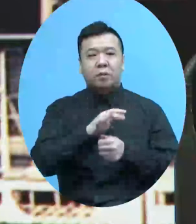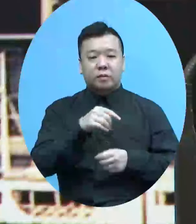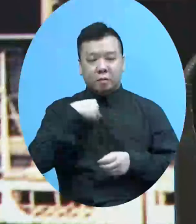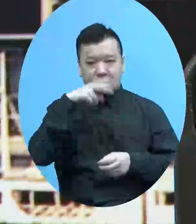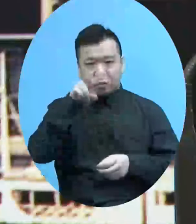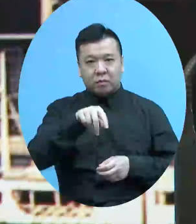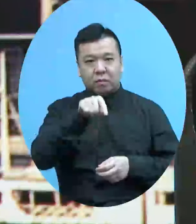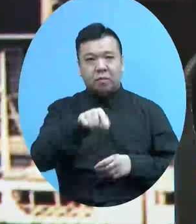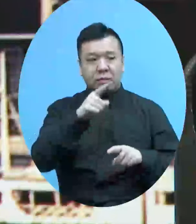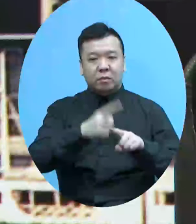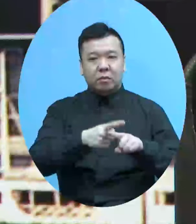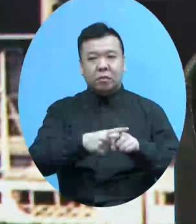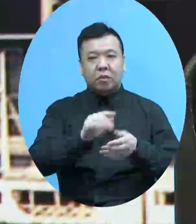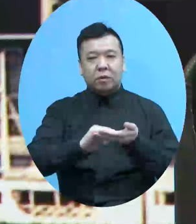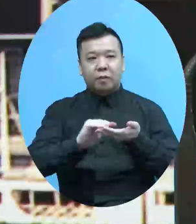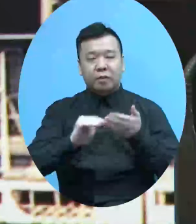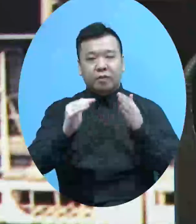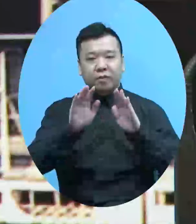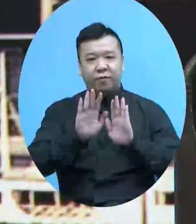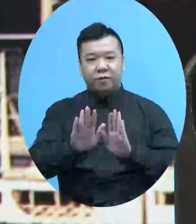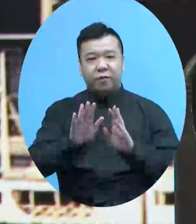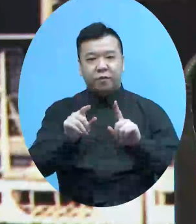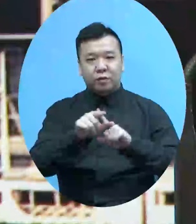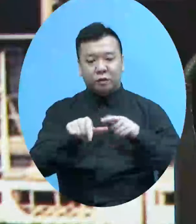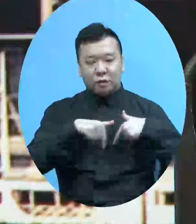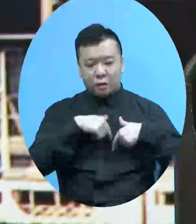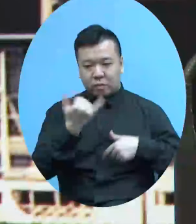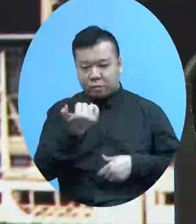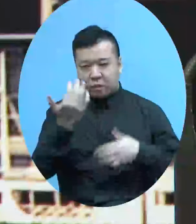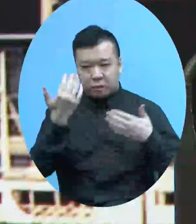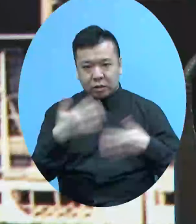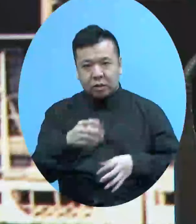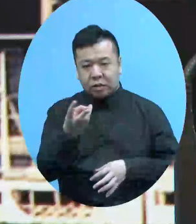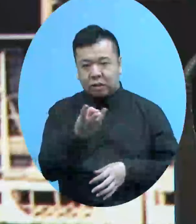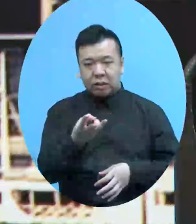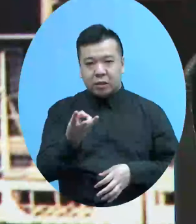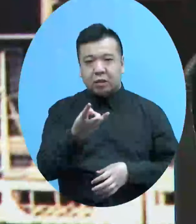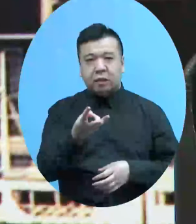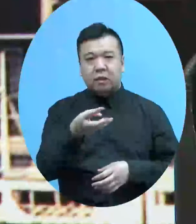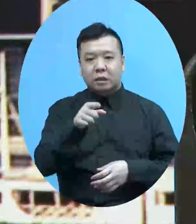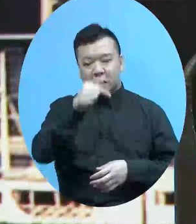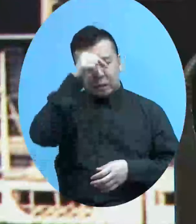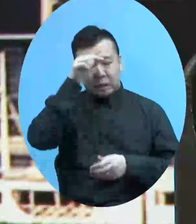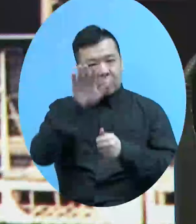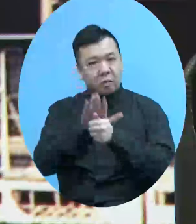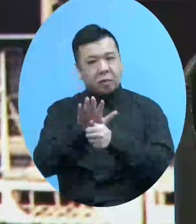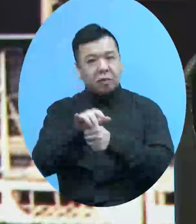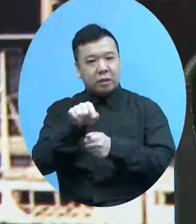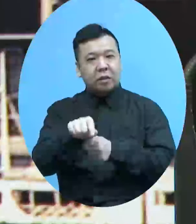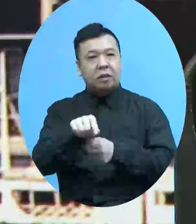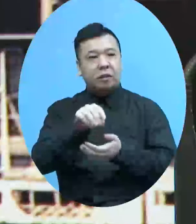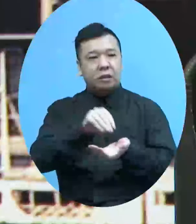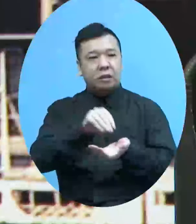其實我們和衛生防護中心評估之下這三位我們的醫護人員會定為密切接觸